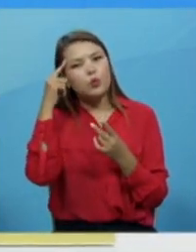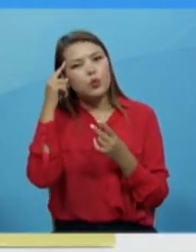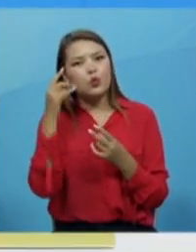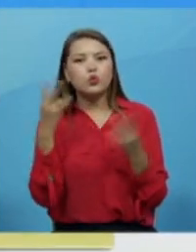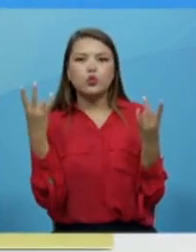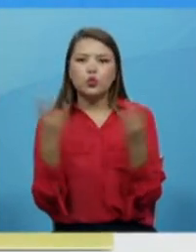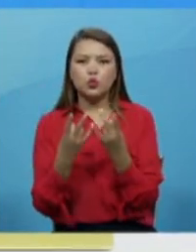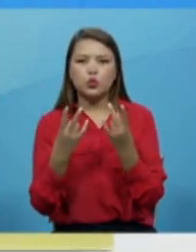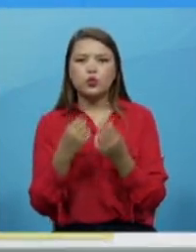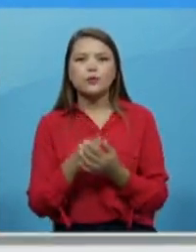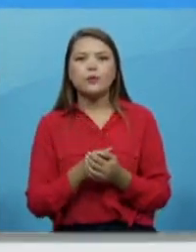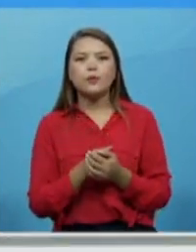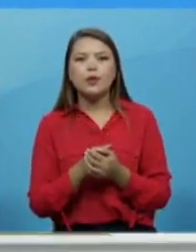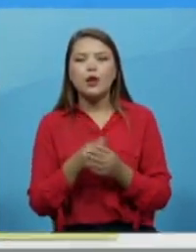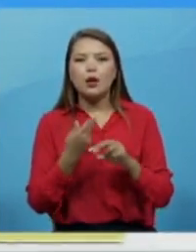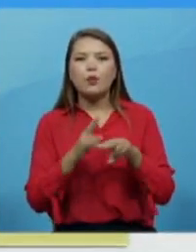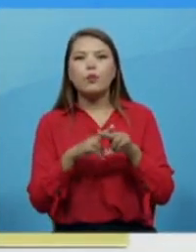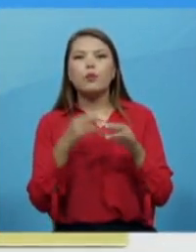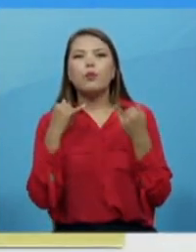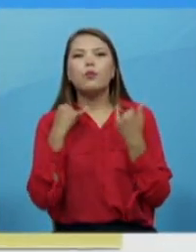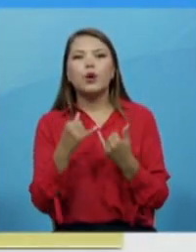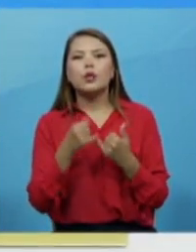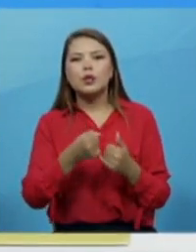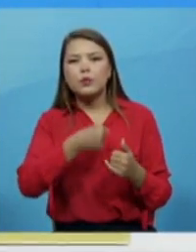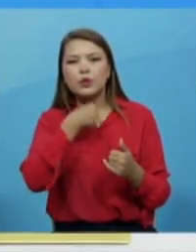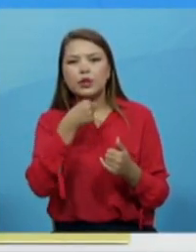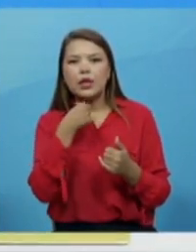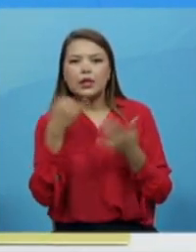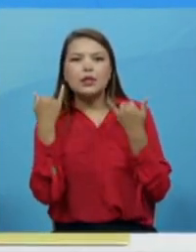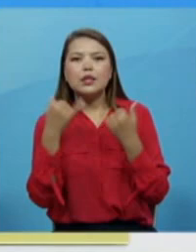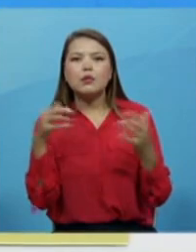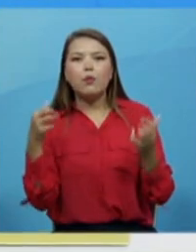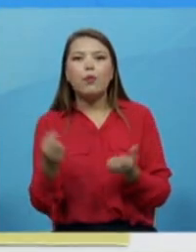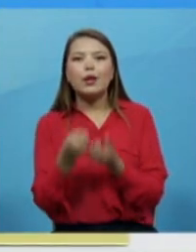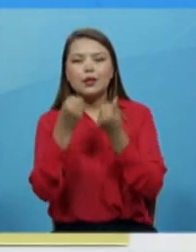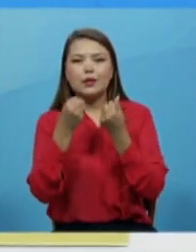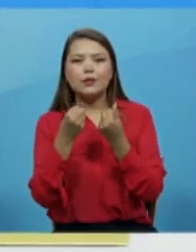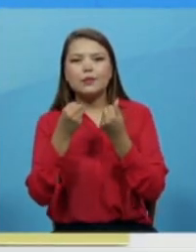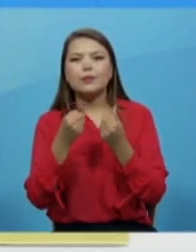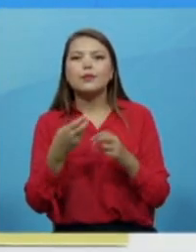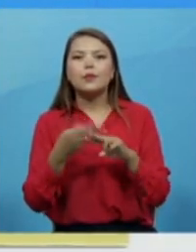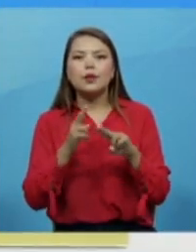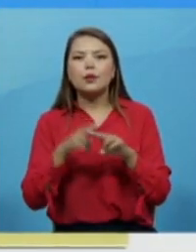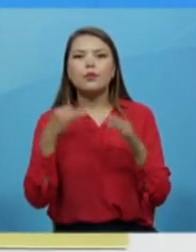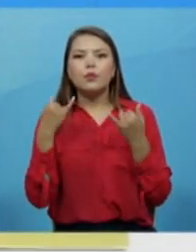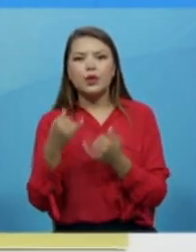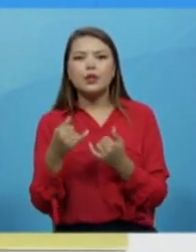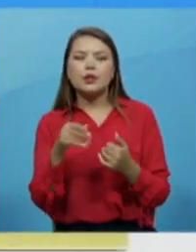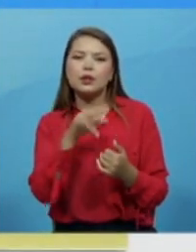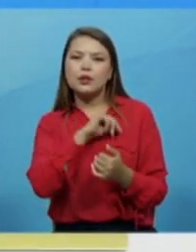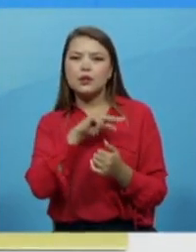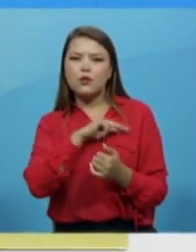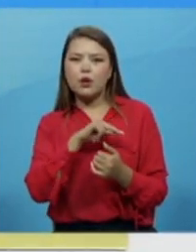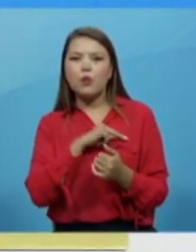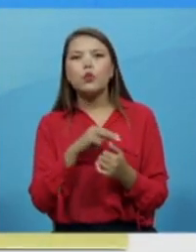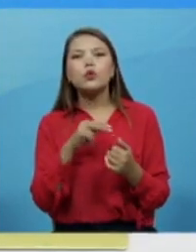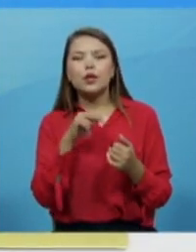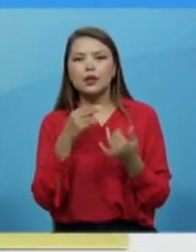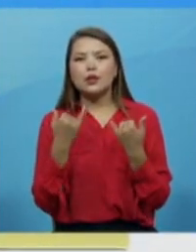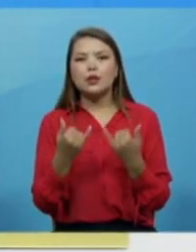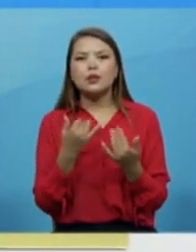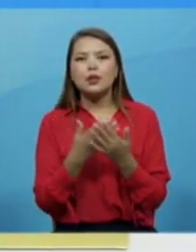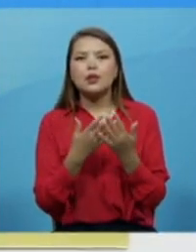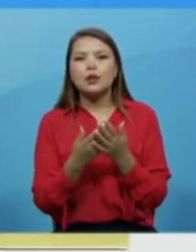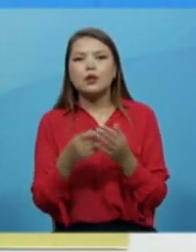жөнінде. Сондықтан ақсақалдарға көрсетіп жатырған қолдауы бар. Біздің өзіміздің атқарып жүрген істеріміз бар.